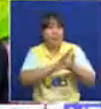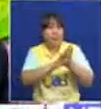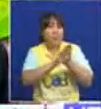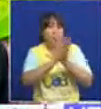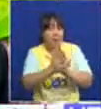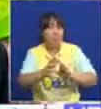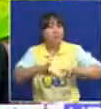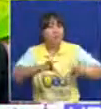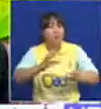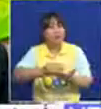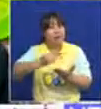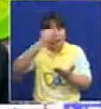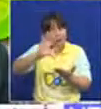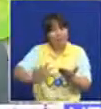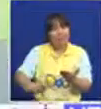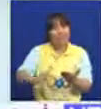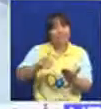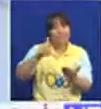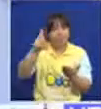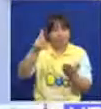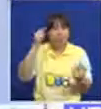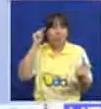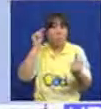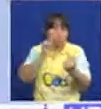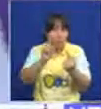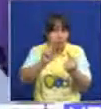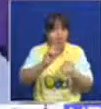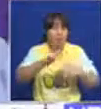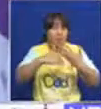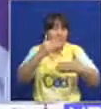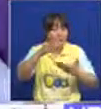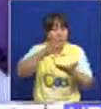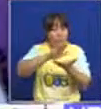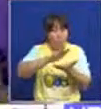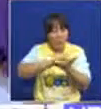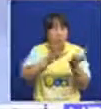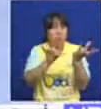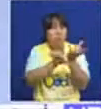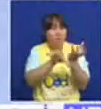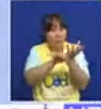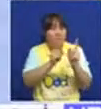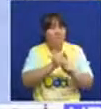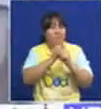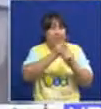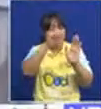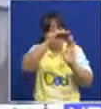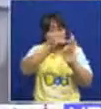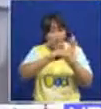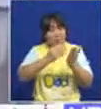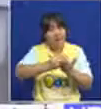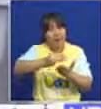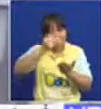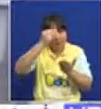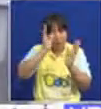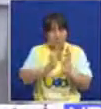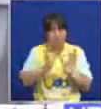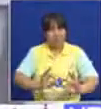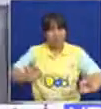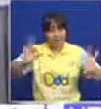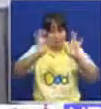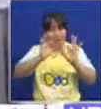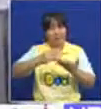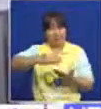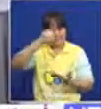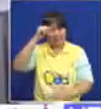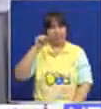การเรียนการสอนให้ดียิ่งขึ้นโดยมุ่งเน้นการพัฒนาคุณภาพโรงเรียนตามกรอบกระบวนการเรียนรู้ที่เน้นผู้เรียนเป็นสำคัญ